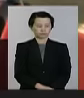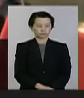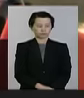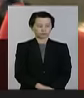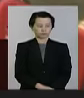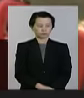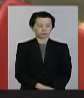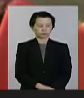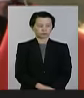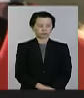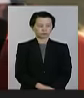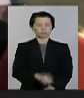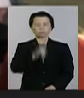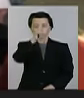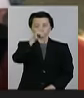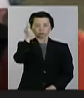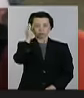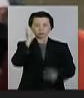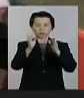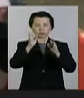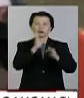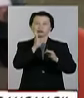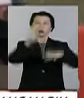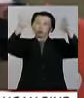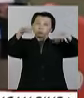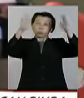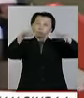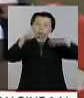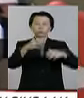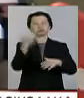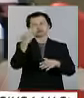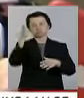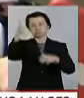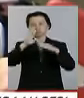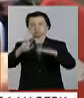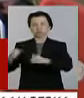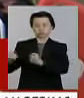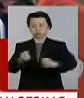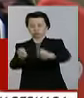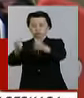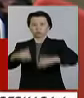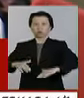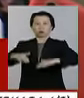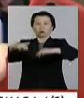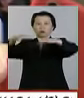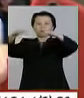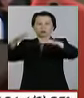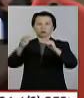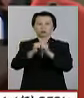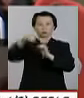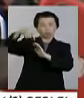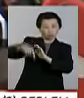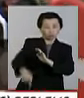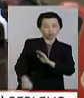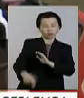Ada usaha sebab kami memang tahu dah kalau kata hujan lebat ni mesti tembak. Air sungai? Air sungai. Tengok ayat dalam